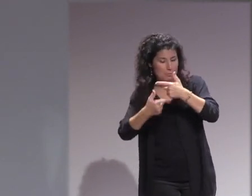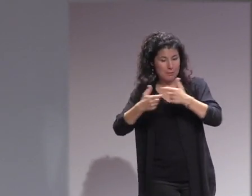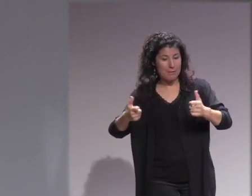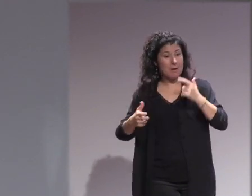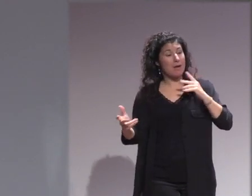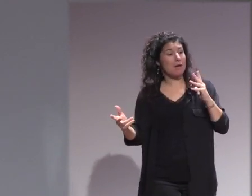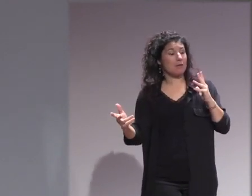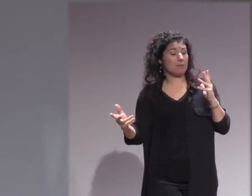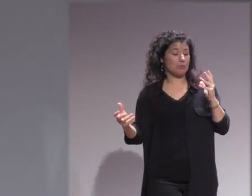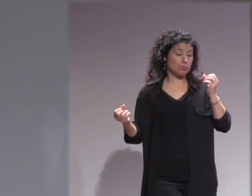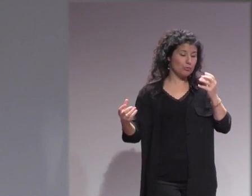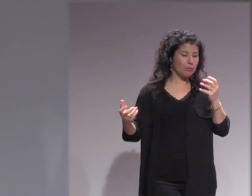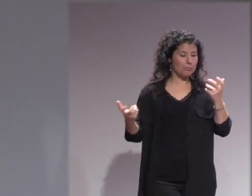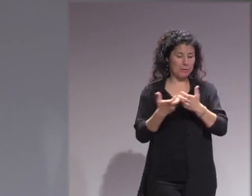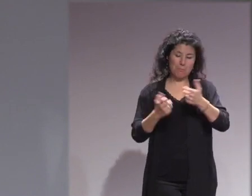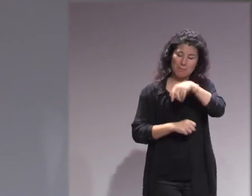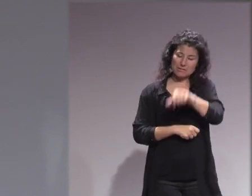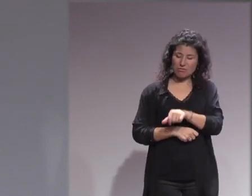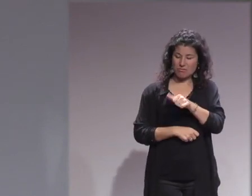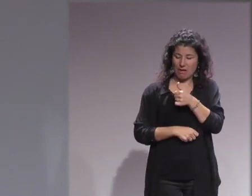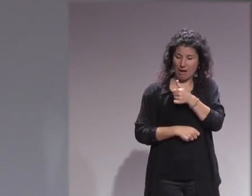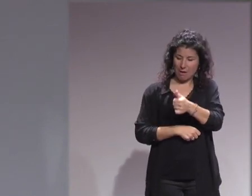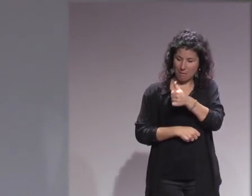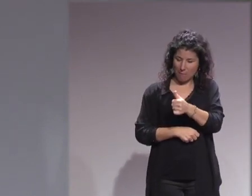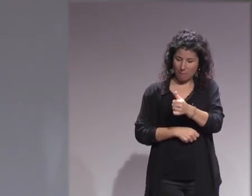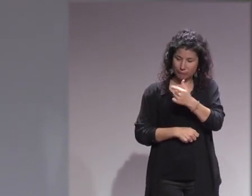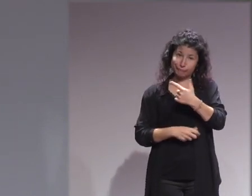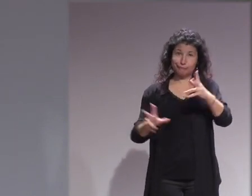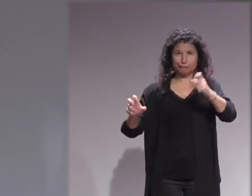souvent, une personne pouvait être experte de l'adoption et parent adoptant.